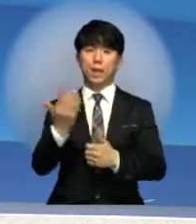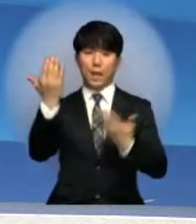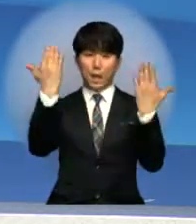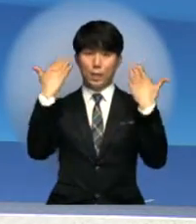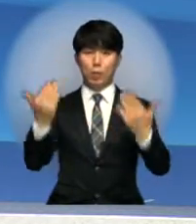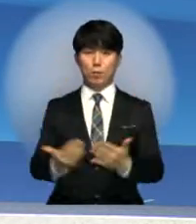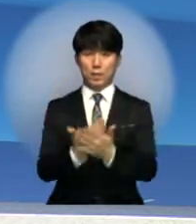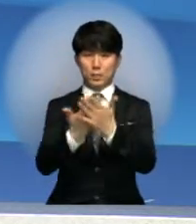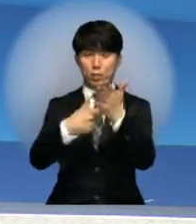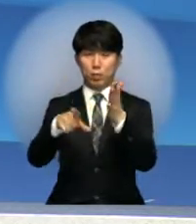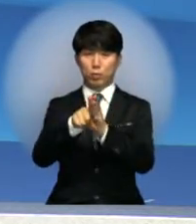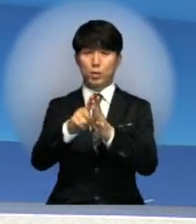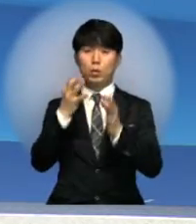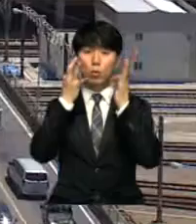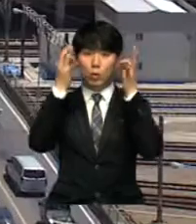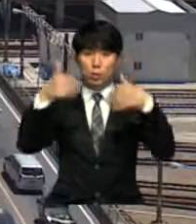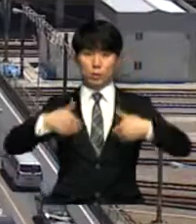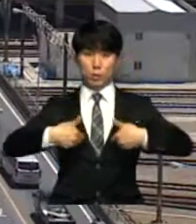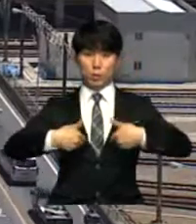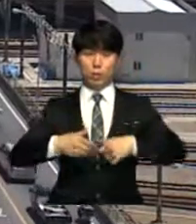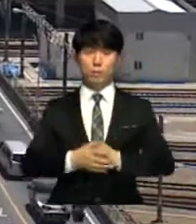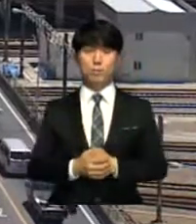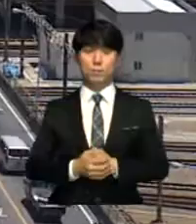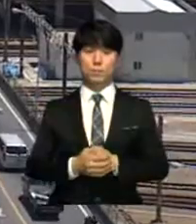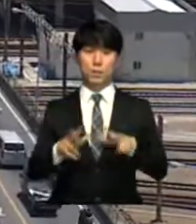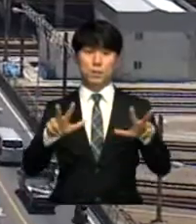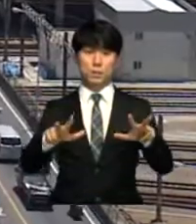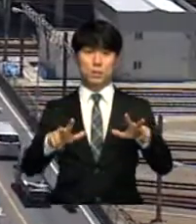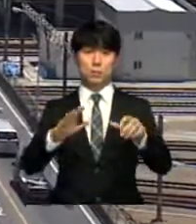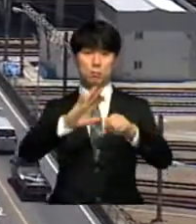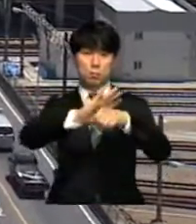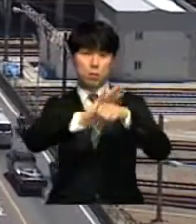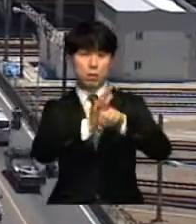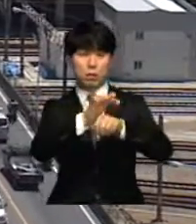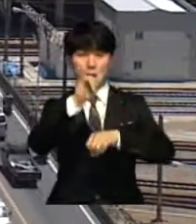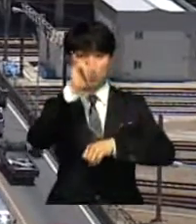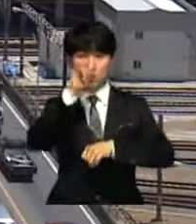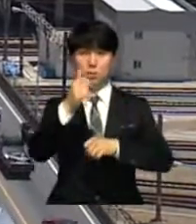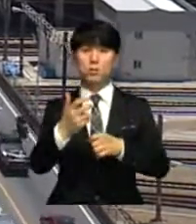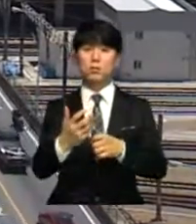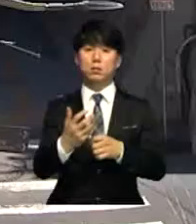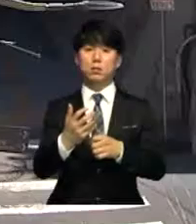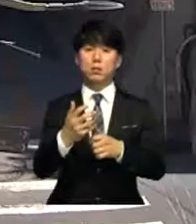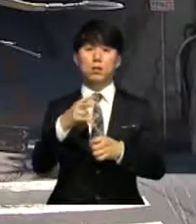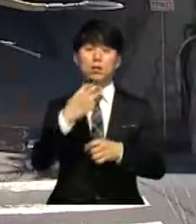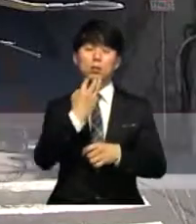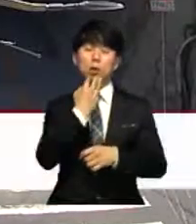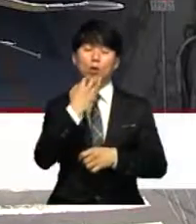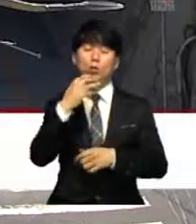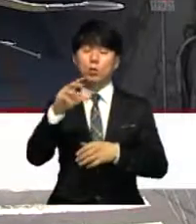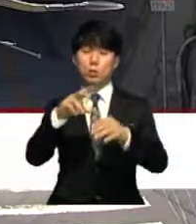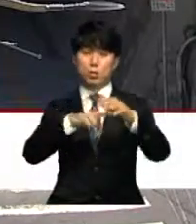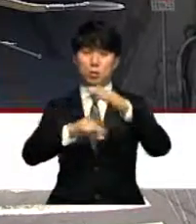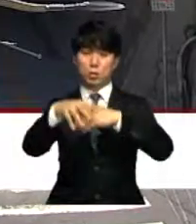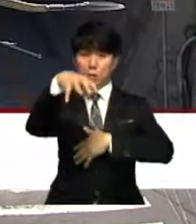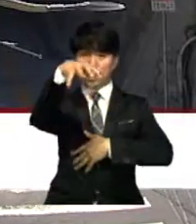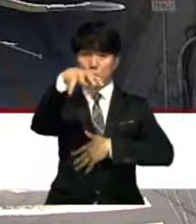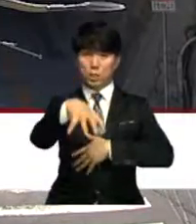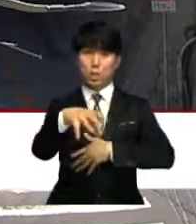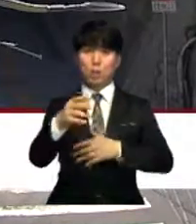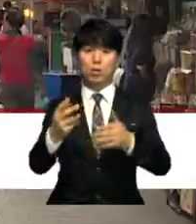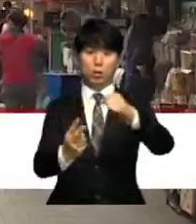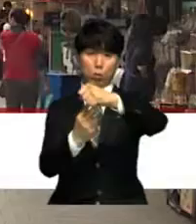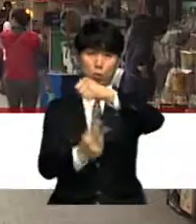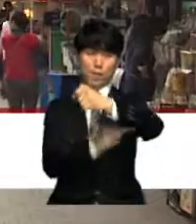일으키는 일들을 해야 될 거라고 생각합니다. 폐쇄된 서울역 고가의 공원화를 두고는 기대와 우려의 상반된 시선을